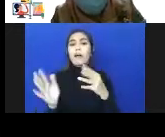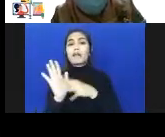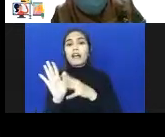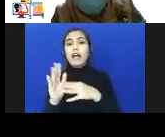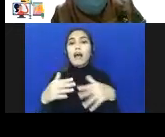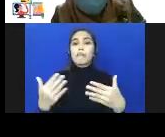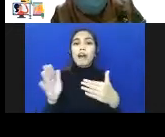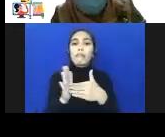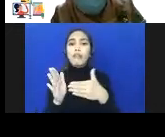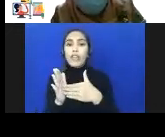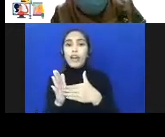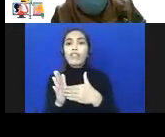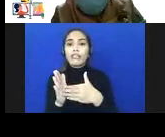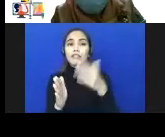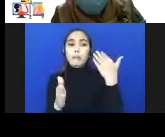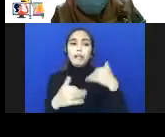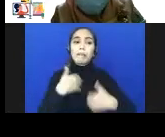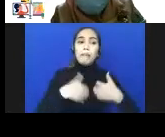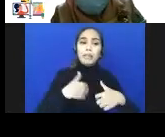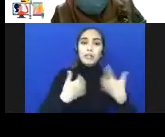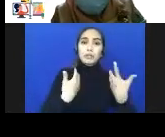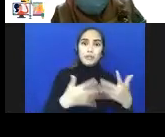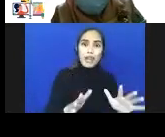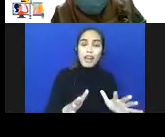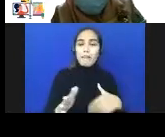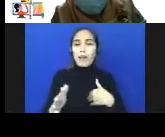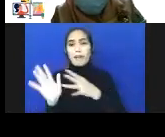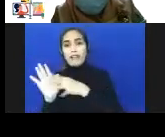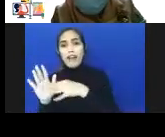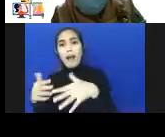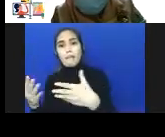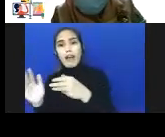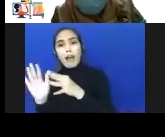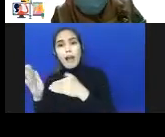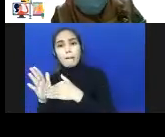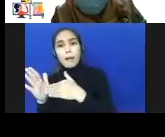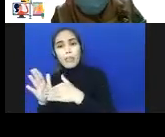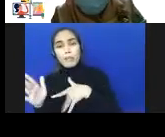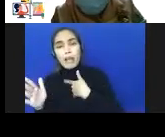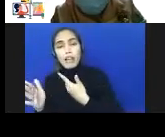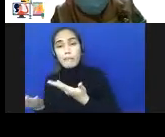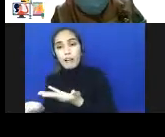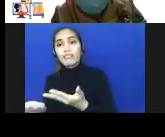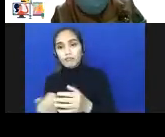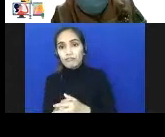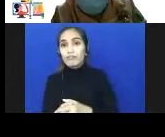kendala saat teman-teman melakukan praktek klinis, dan diharapkan pada saat nanti setelah melaksanakan MTBS